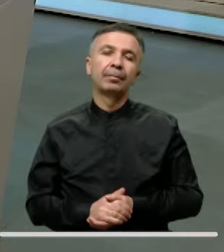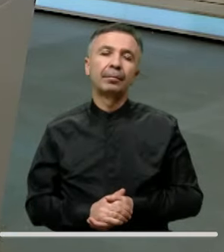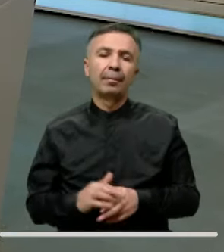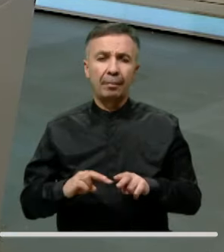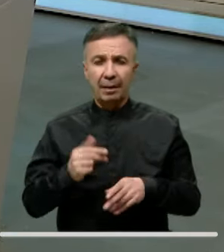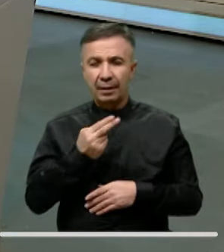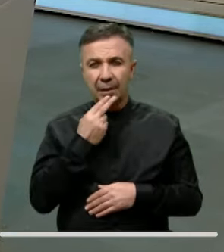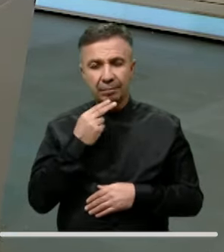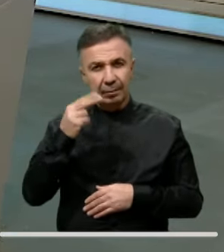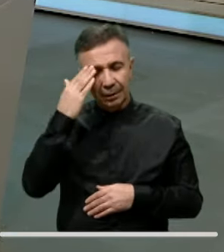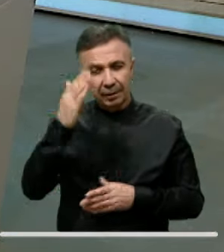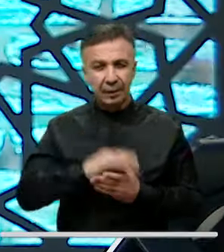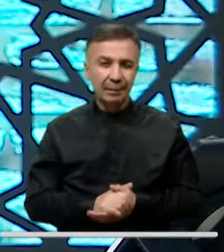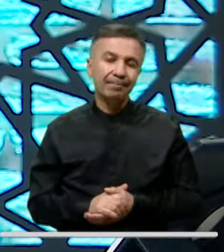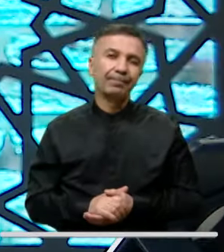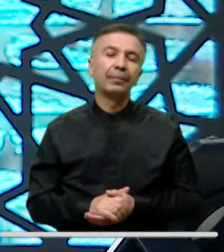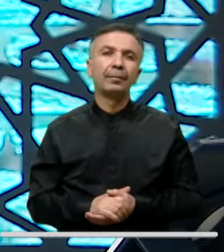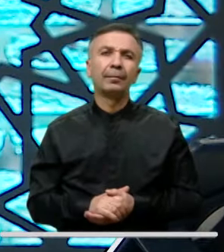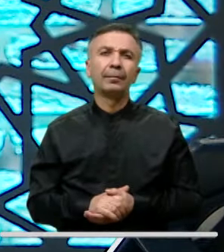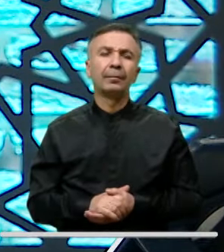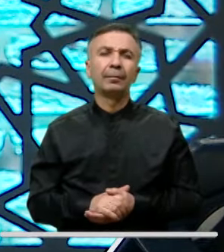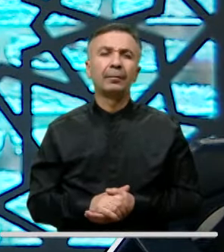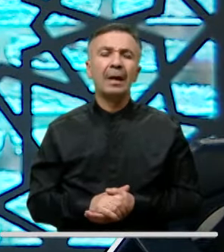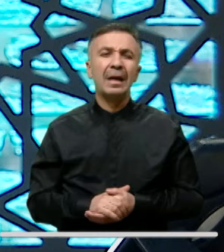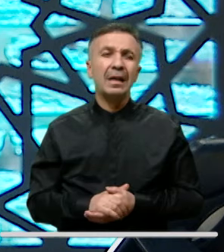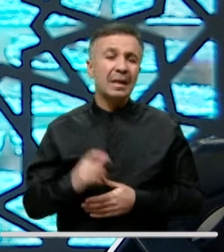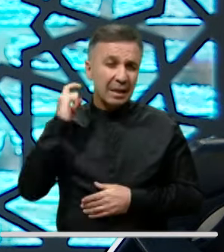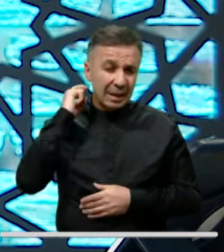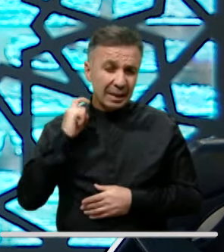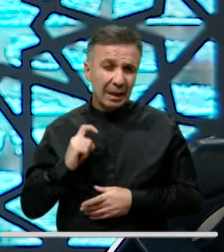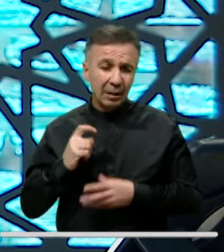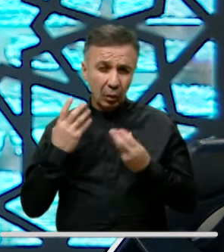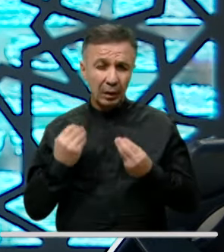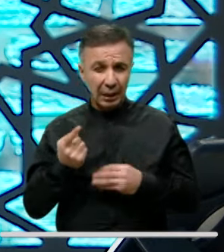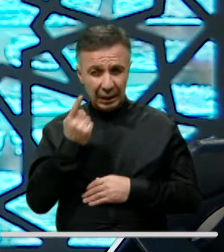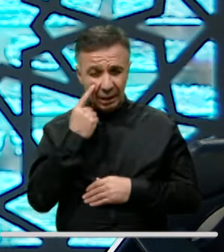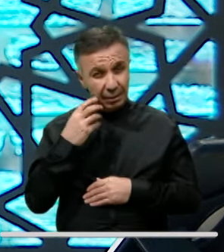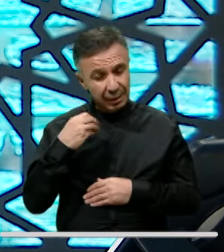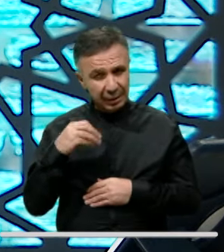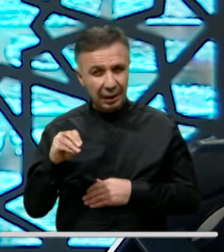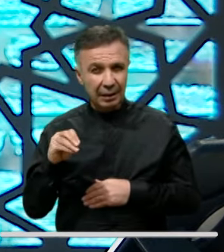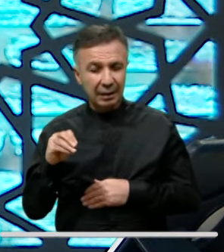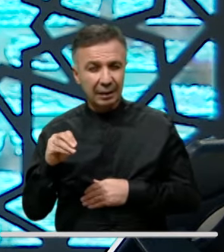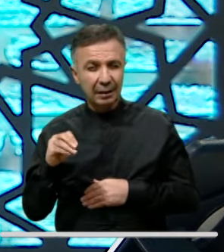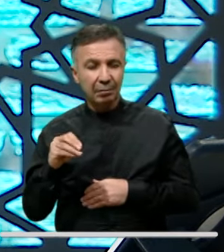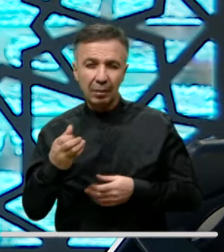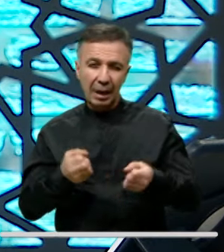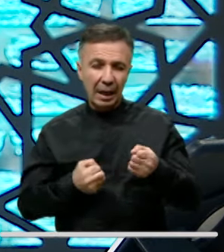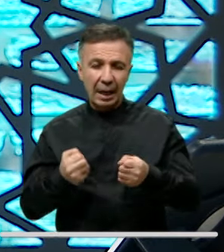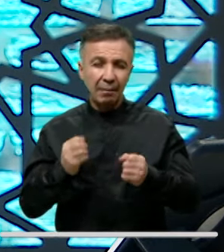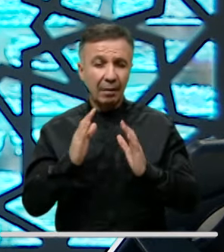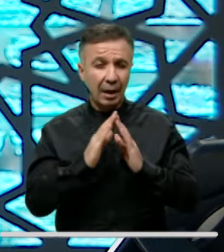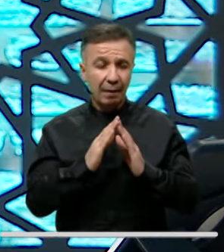Merve Hanım'ın selamları var. Merve Hanım şöyle bir şey söylemiş. İcra yoluyla devletimizin satışa sunduğu otomobil, ev,